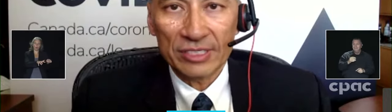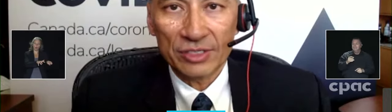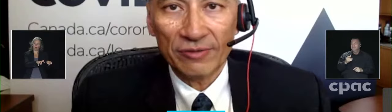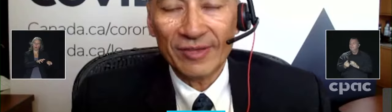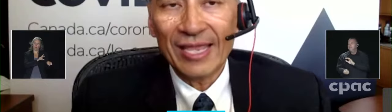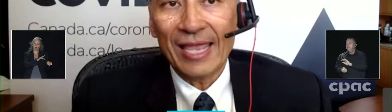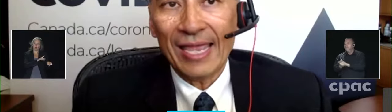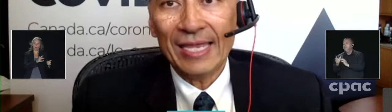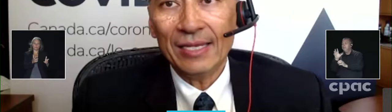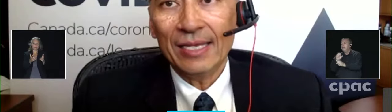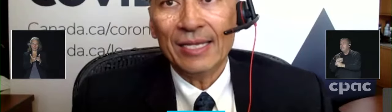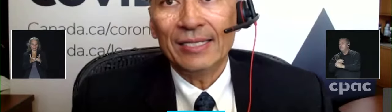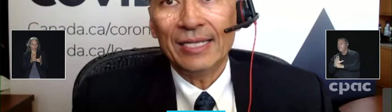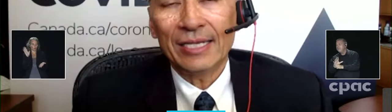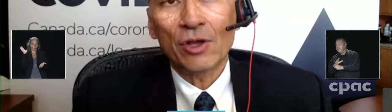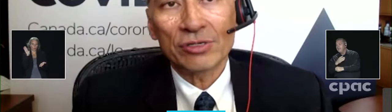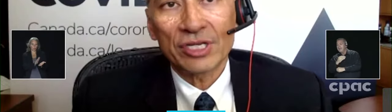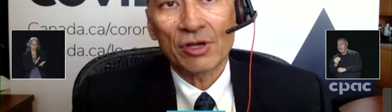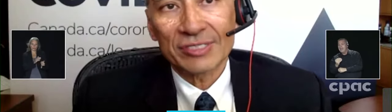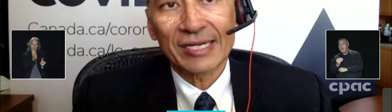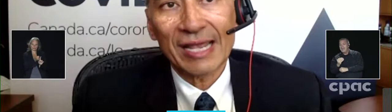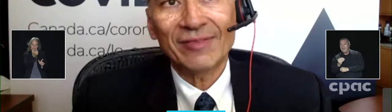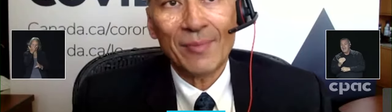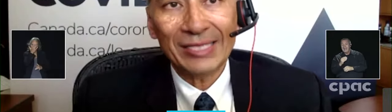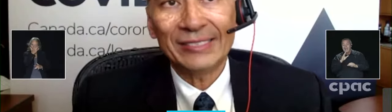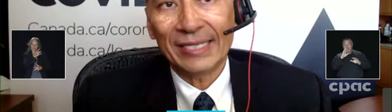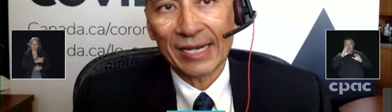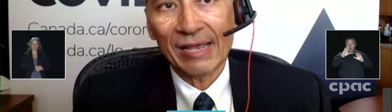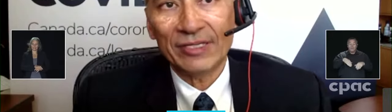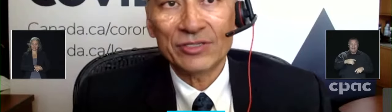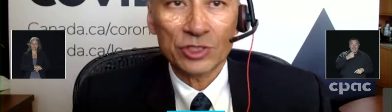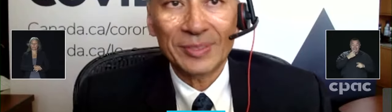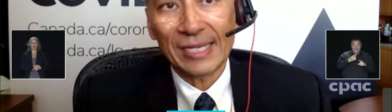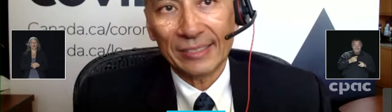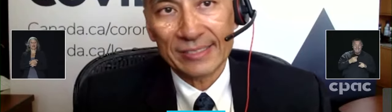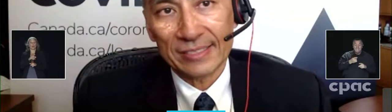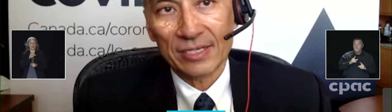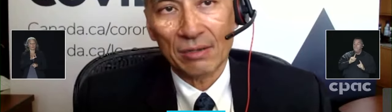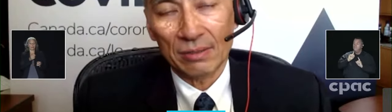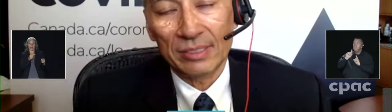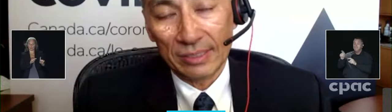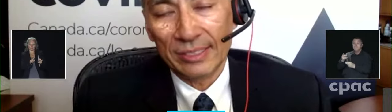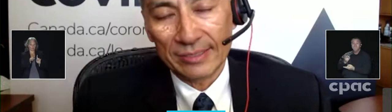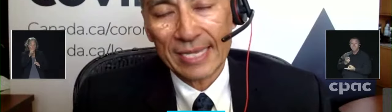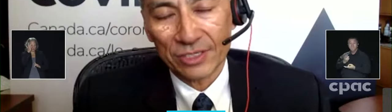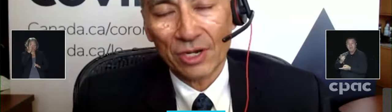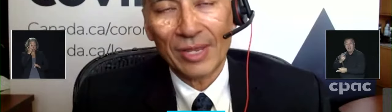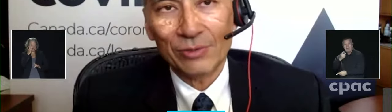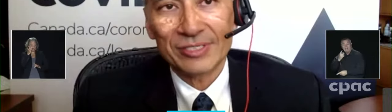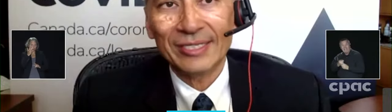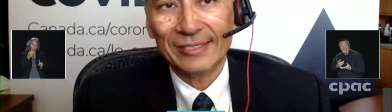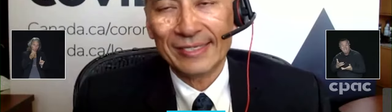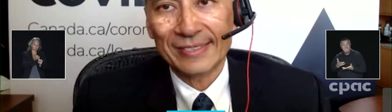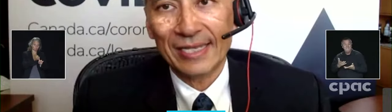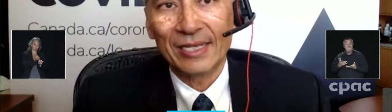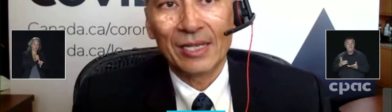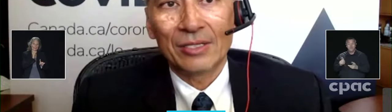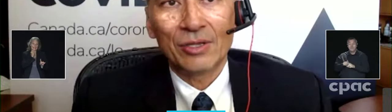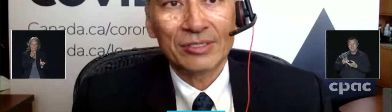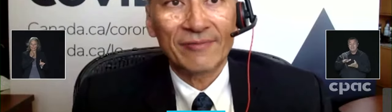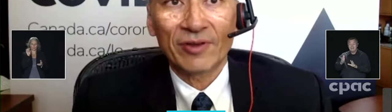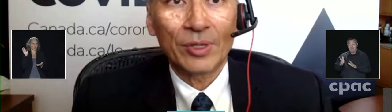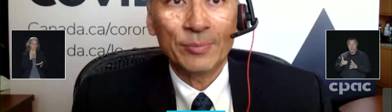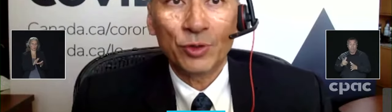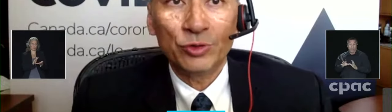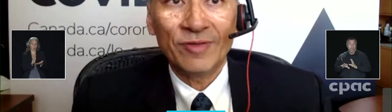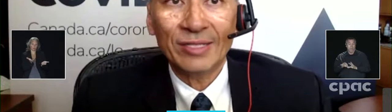de COVID-19 et les conséquences graves, la maladie grave, les hospitalisations et aussi les décès.